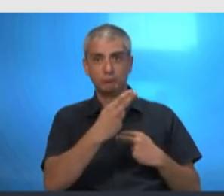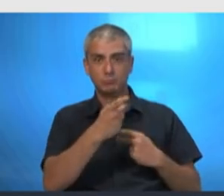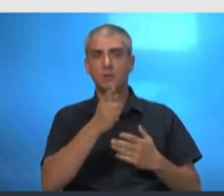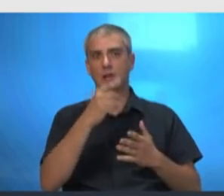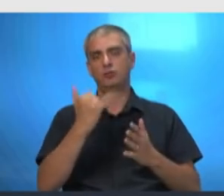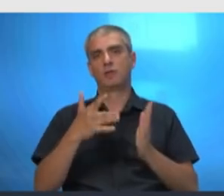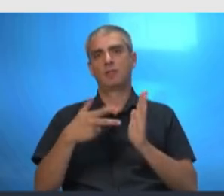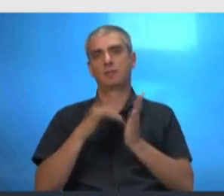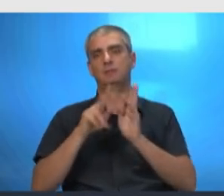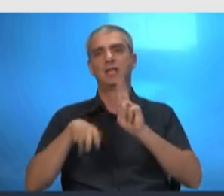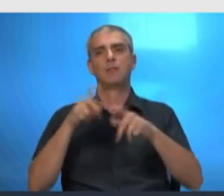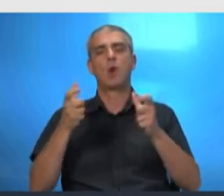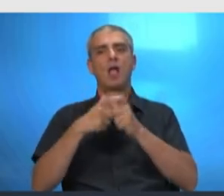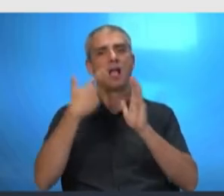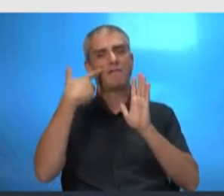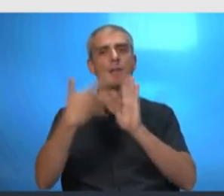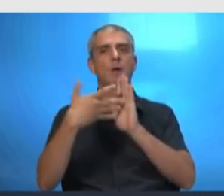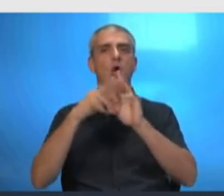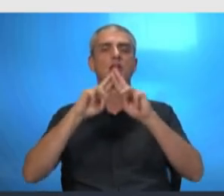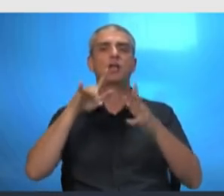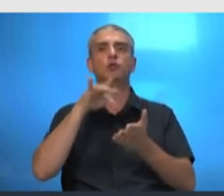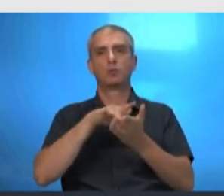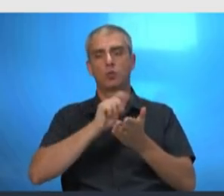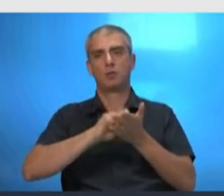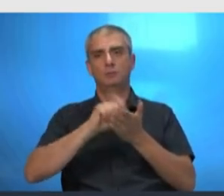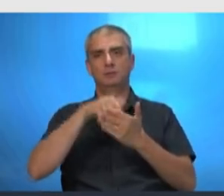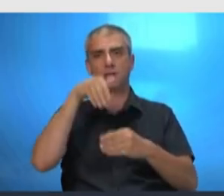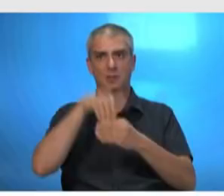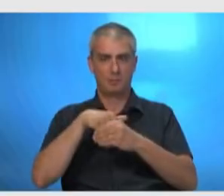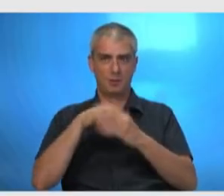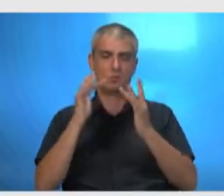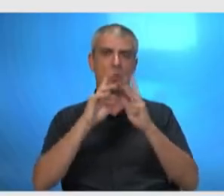בטיפול של האגף לביקורת ברשויות המקומיות במשרד הפנים מול הרשות המקומית.